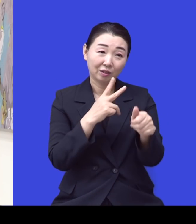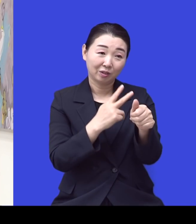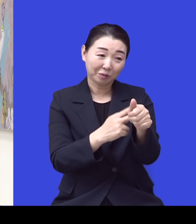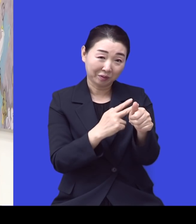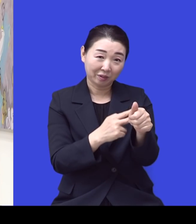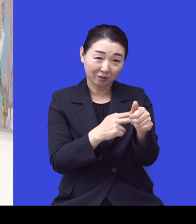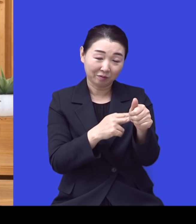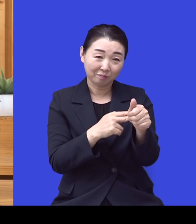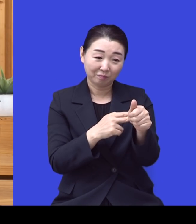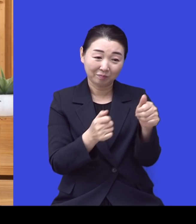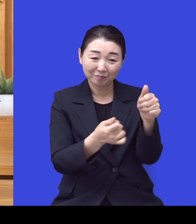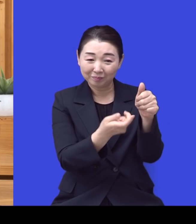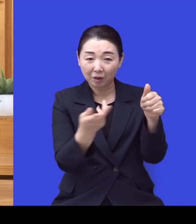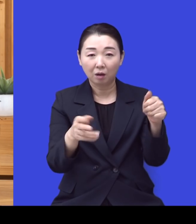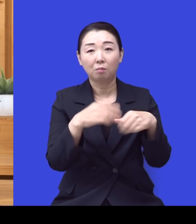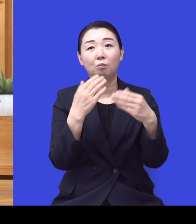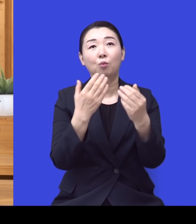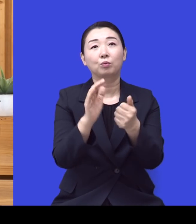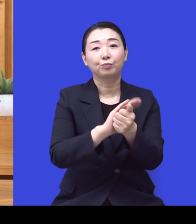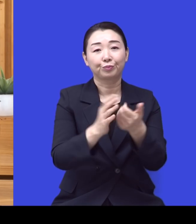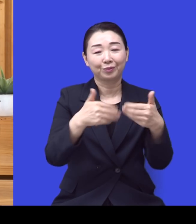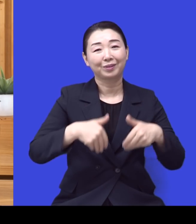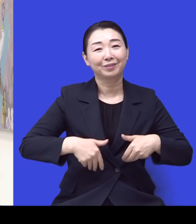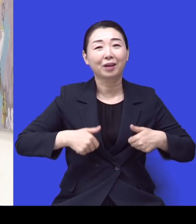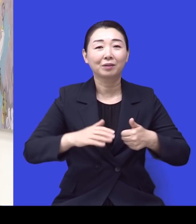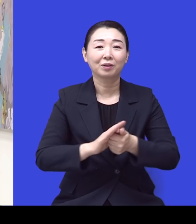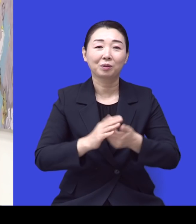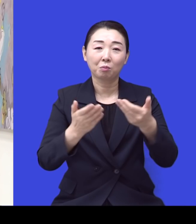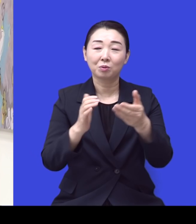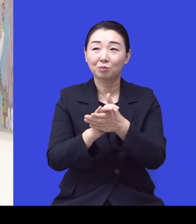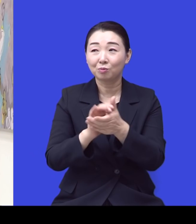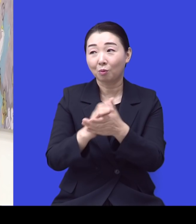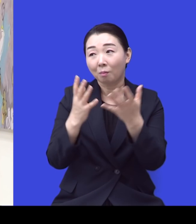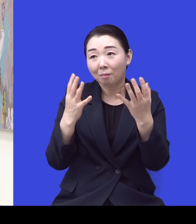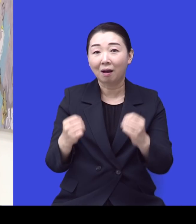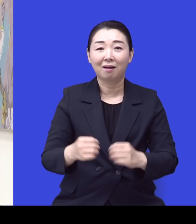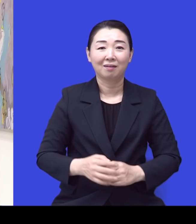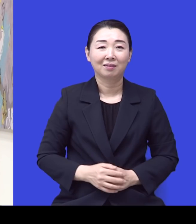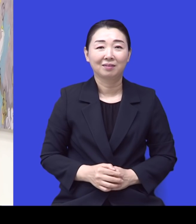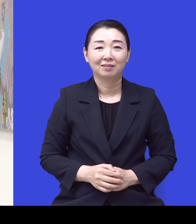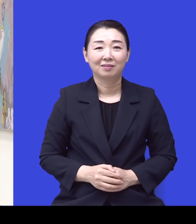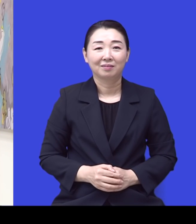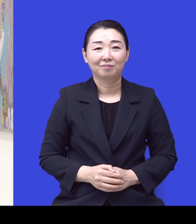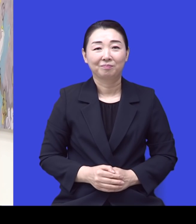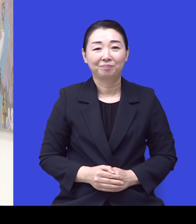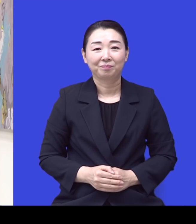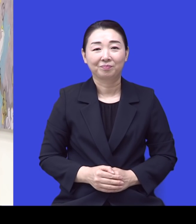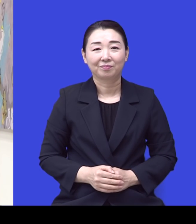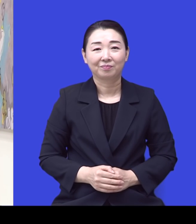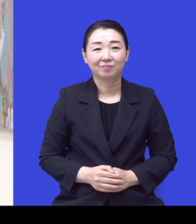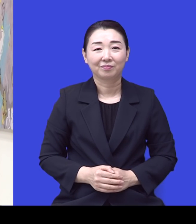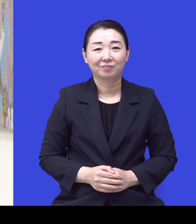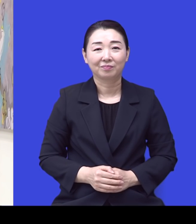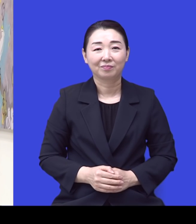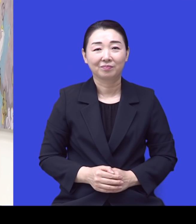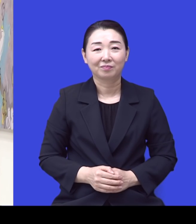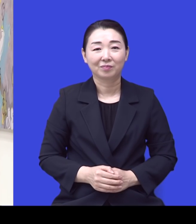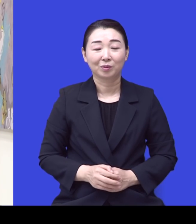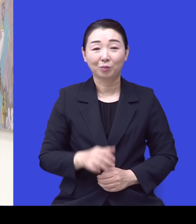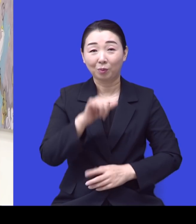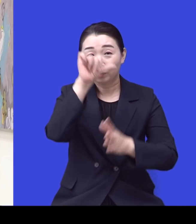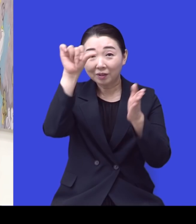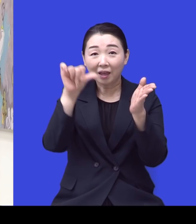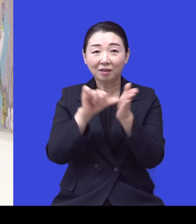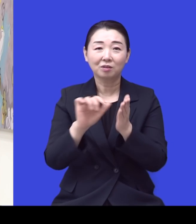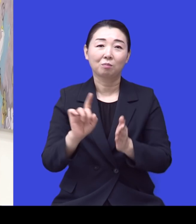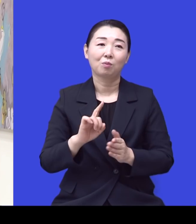선생님들이 너무 따뜻하게. 잘해주시고 예. 따뜻하게 해주시고 친구들도 많고 예. 무엇보다 거기서 이제 제 인생